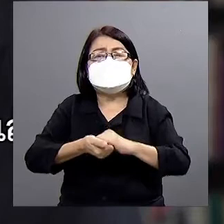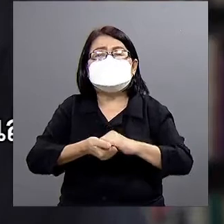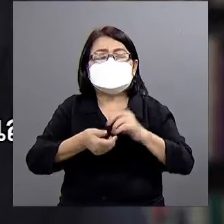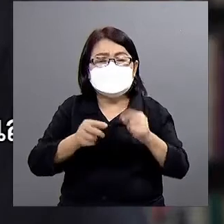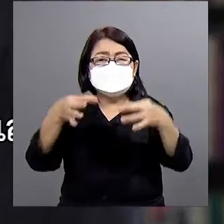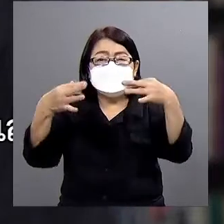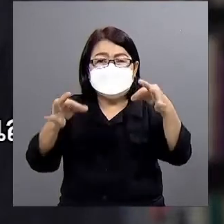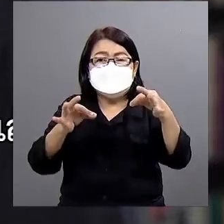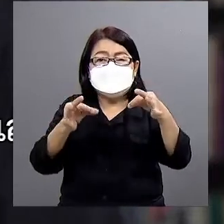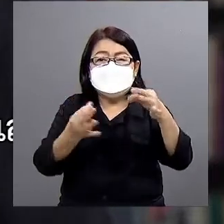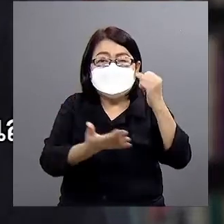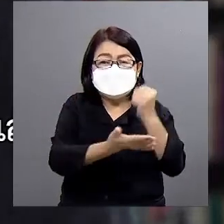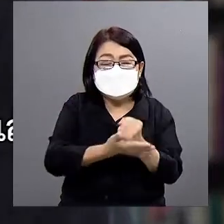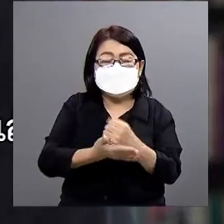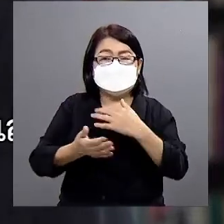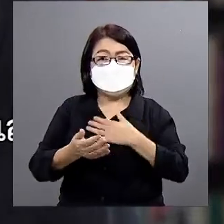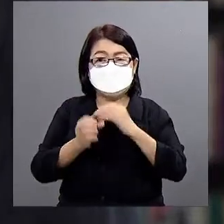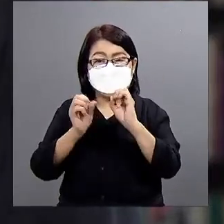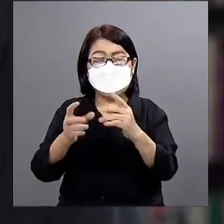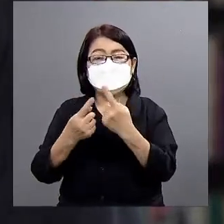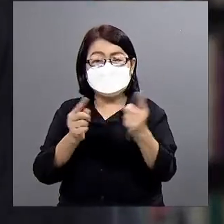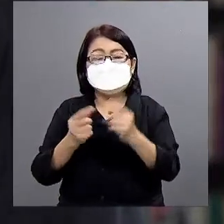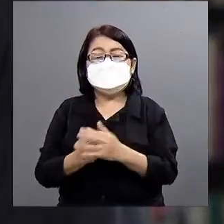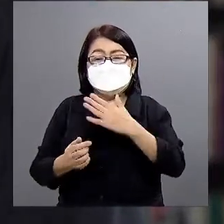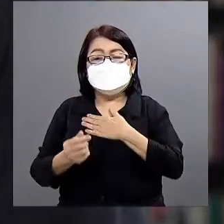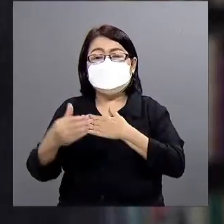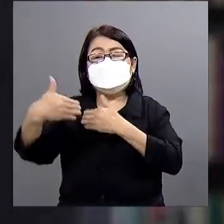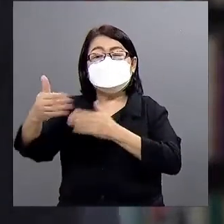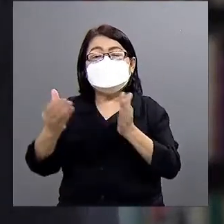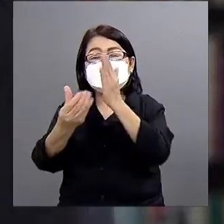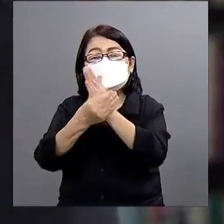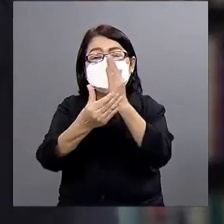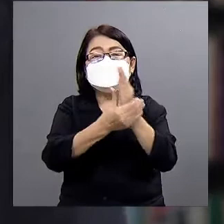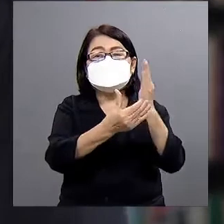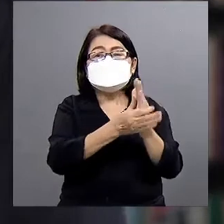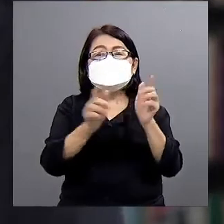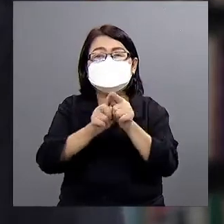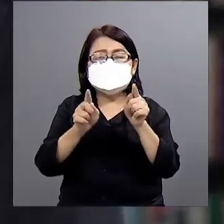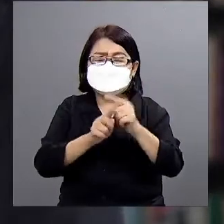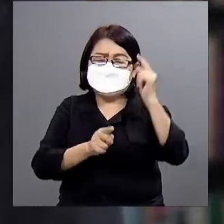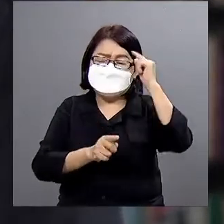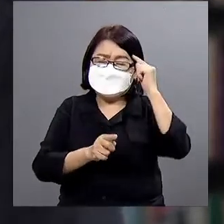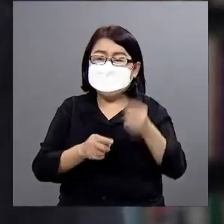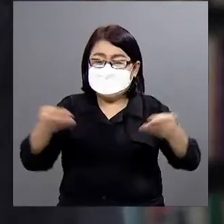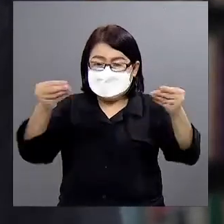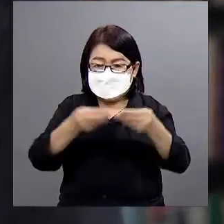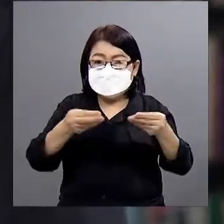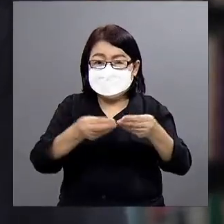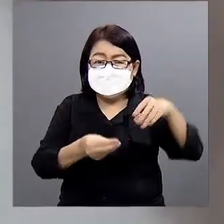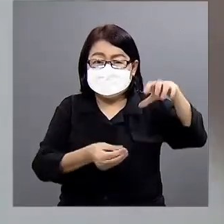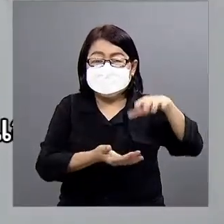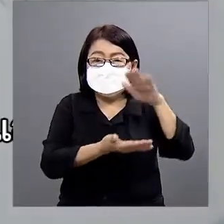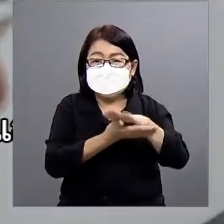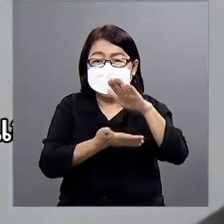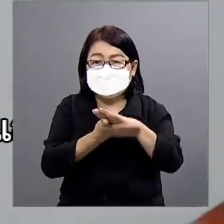นี่นะที่ดูแลเด็กในกลุ่มเด็กๆในชุมชนเลยคิดว่าถ้าเขาออกแบบกิจกรรมร่วมกันระหว่างโรงเรียนเนี่ยมันก็สามารถที่จะเป็นเนื้อเดียวกัน